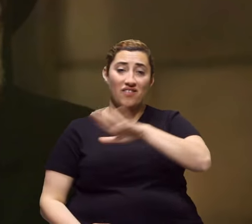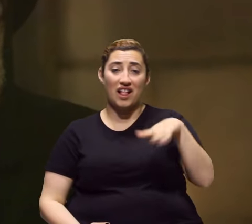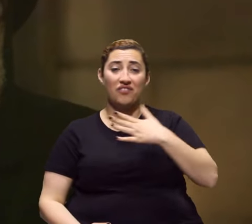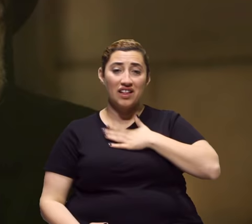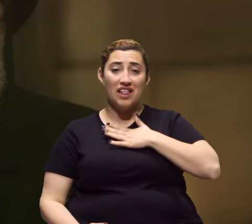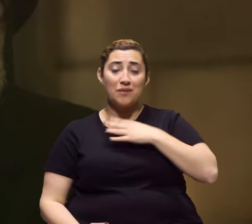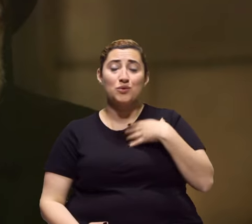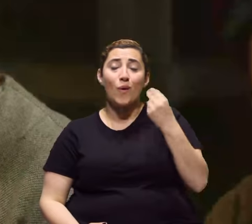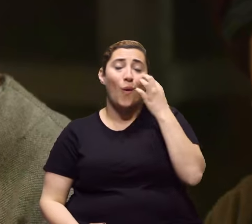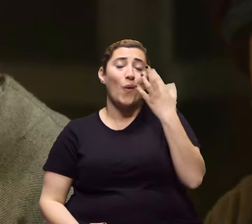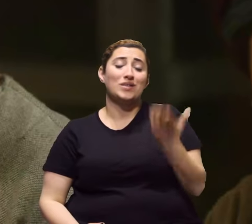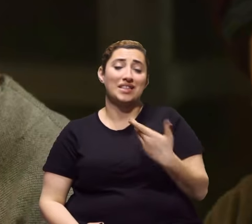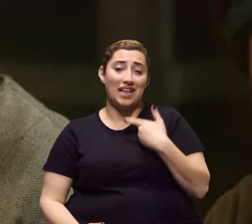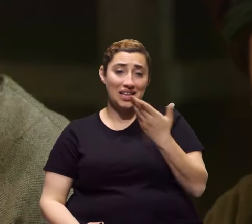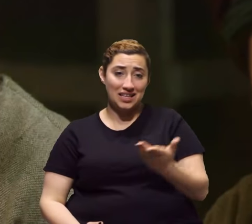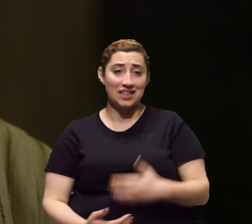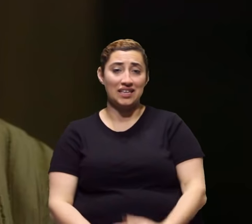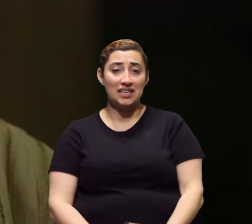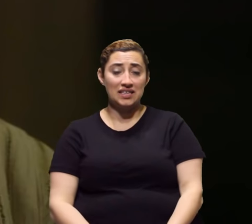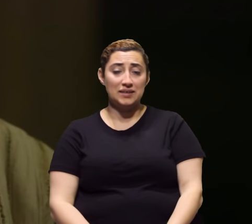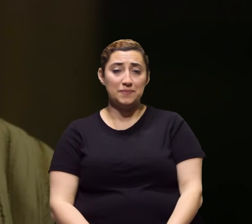Firdaşlarımız burnumuzda tüter.